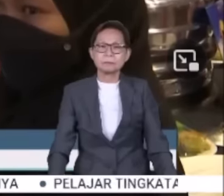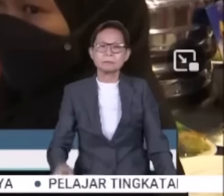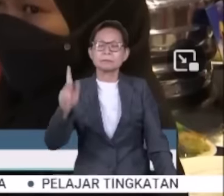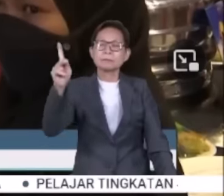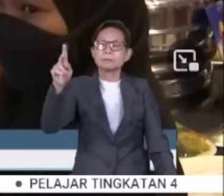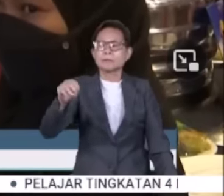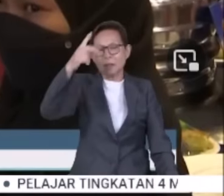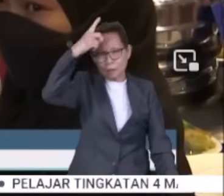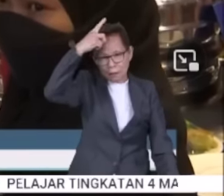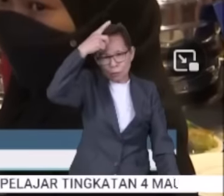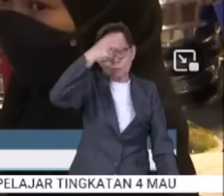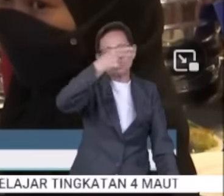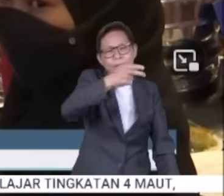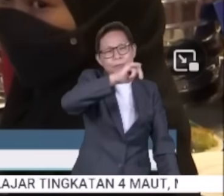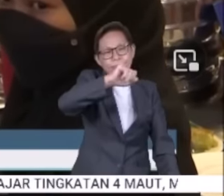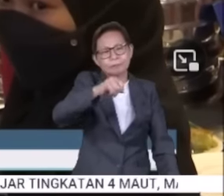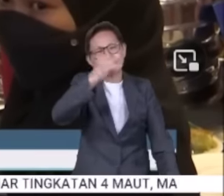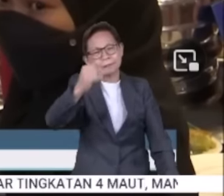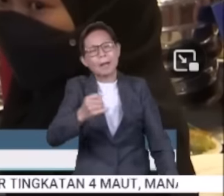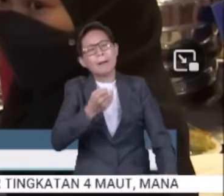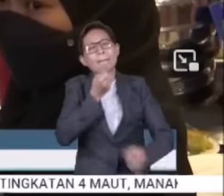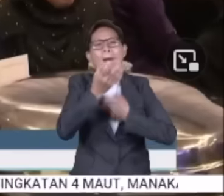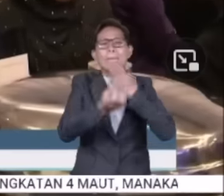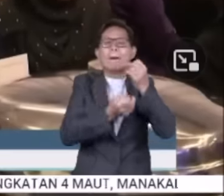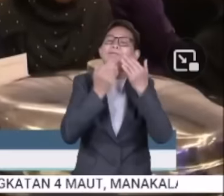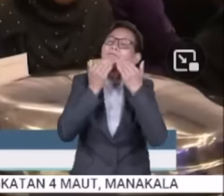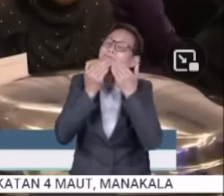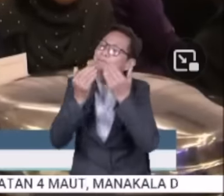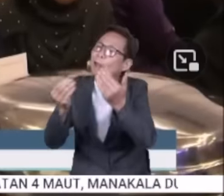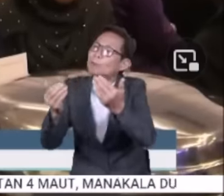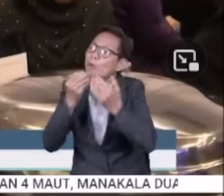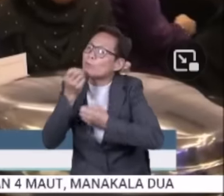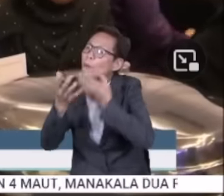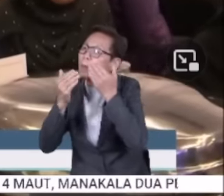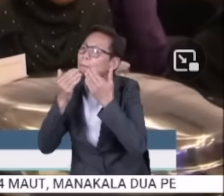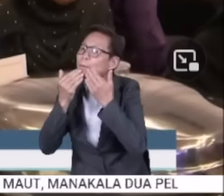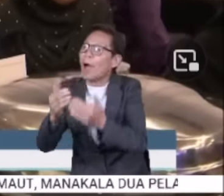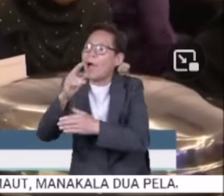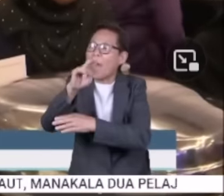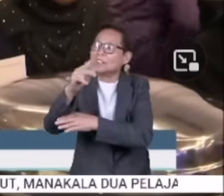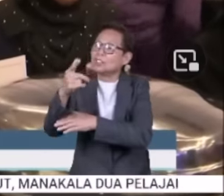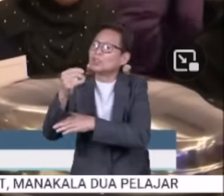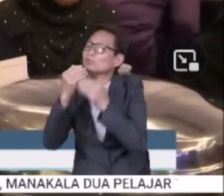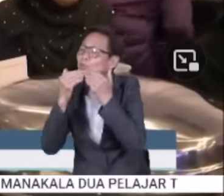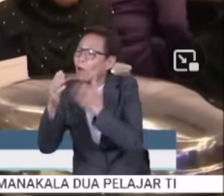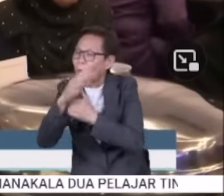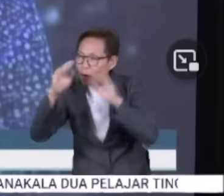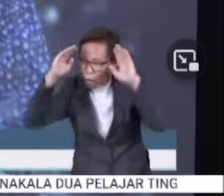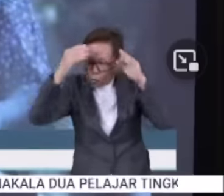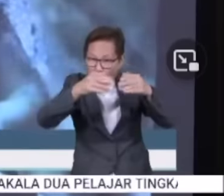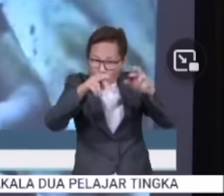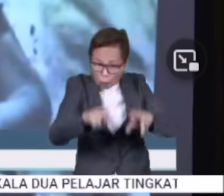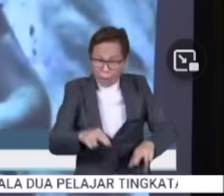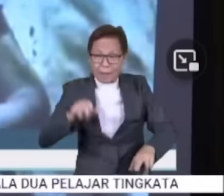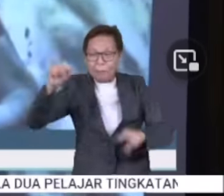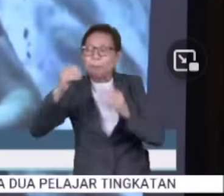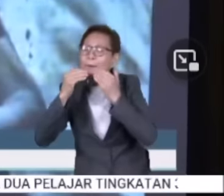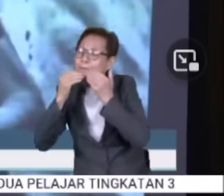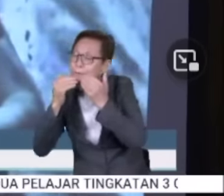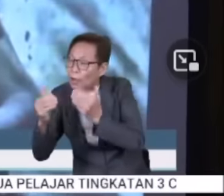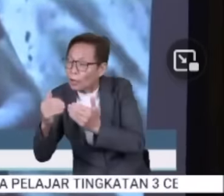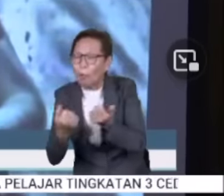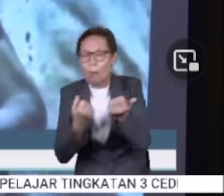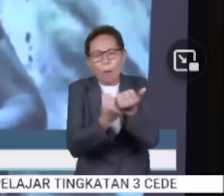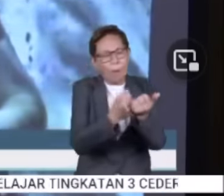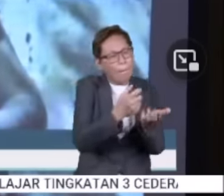Ketua Menteri Datuk Seri Panglima Haji Jinor menzahirkan penghargaan kepada NGO terlibat dan keprihatinan rakyat negeri ini